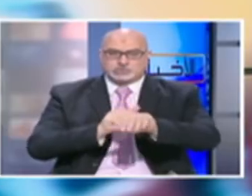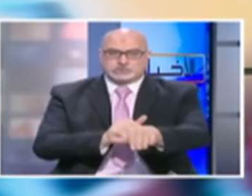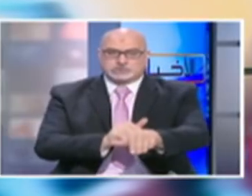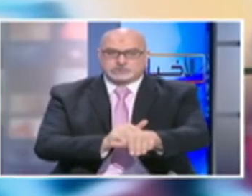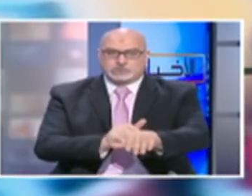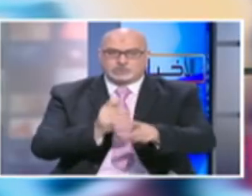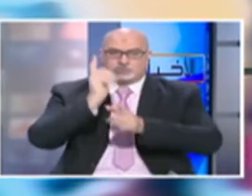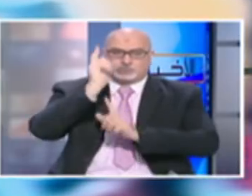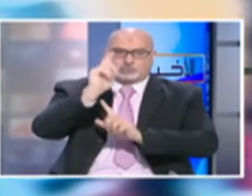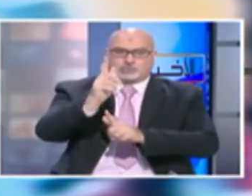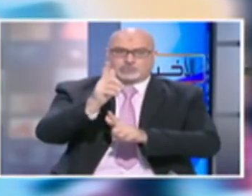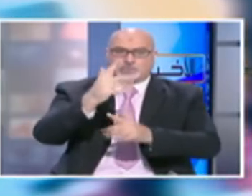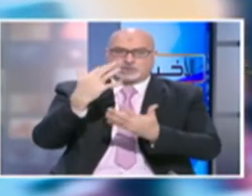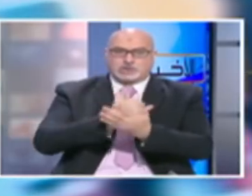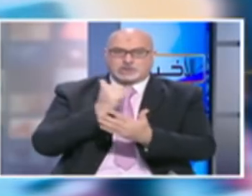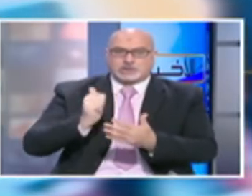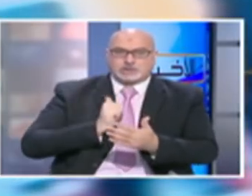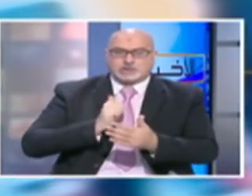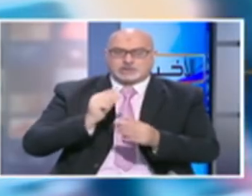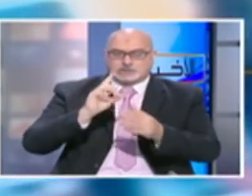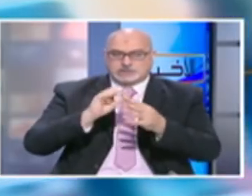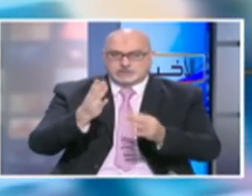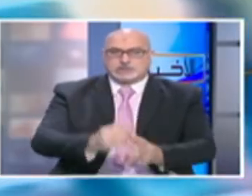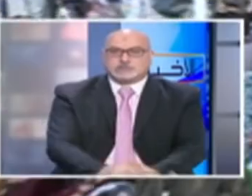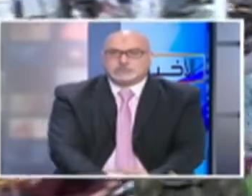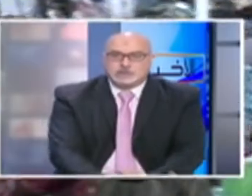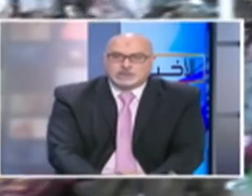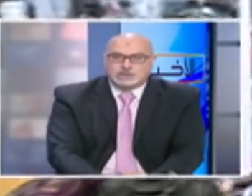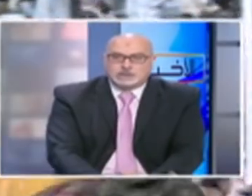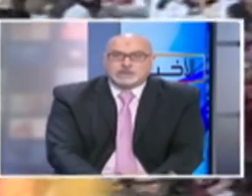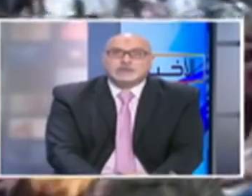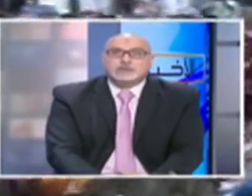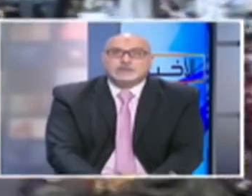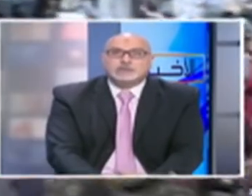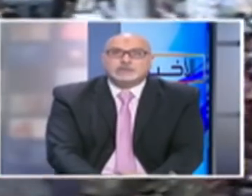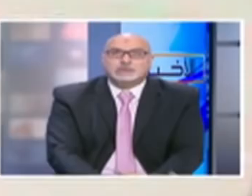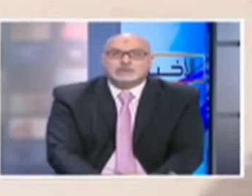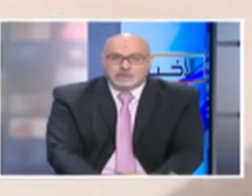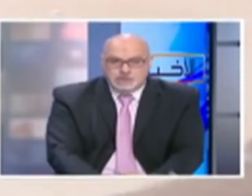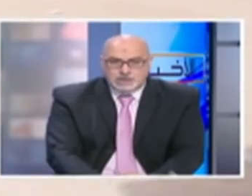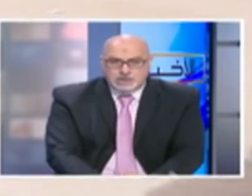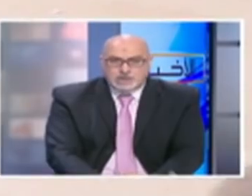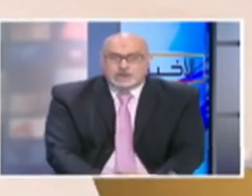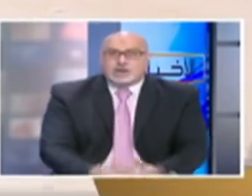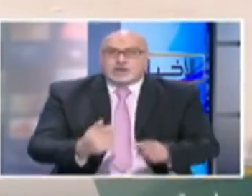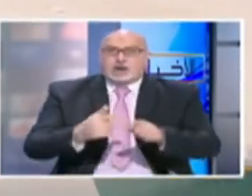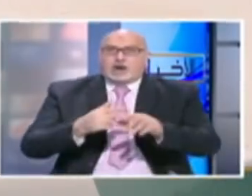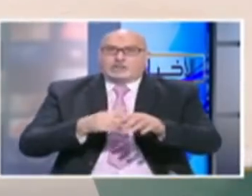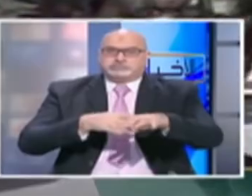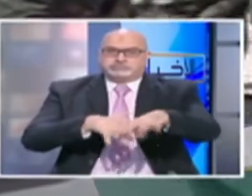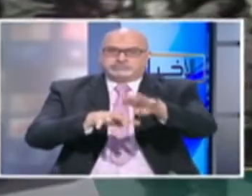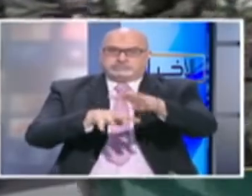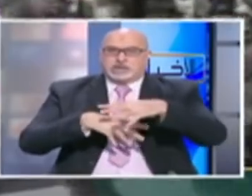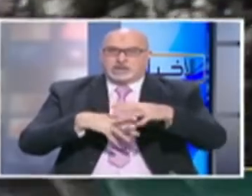مسيرة النضال وتحقيق النصر. عمار تواقين. حضور متميز ذلك الذي جسدته مختلف